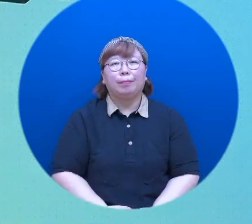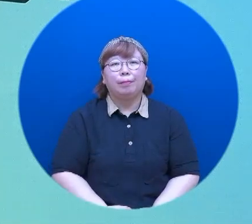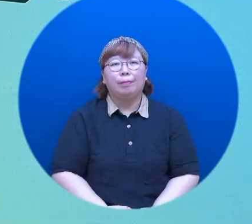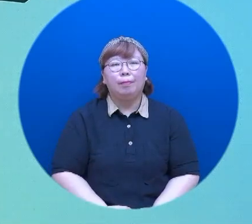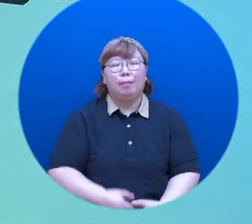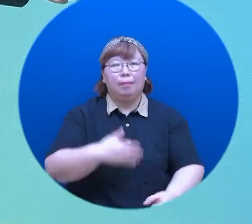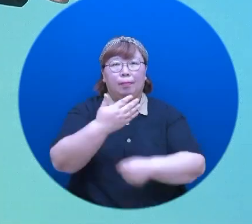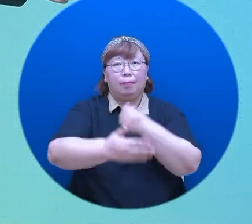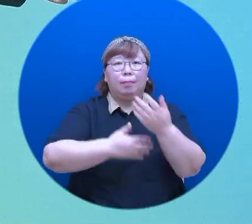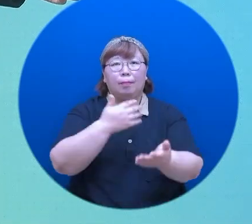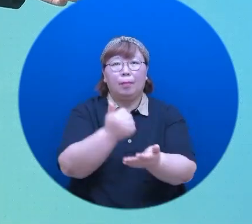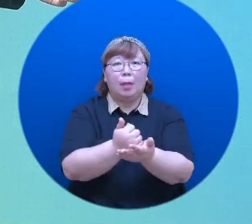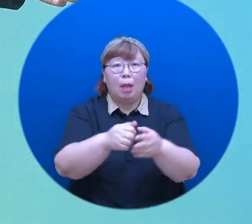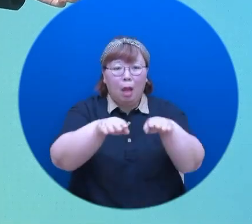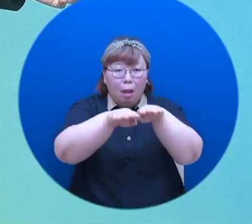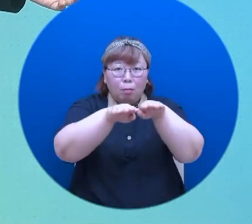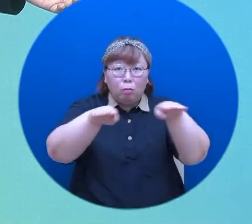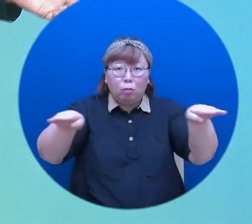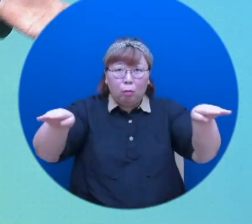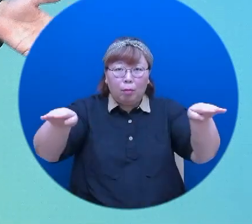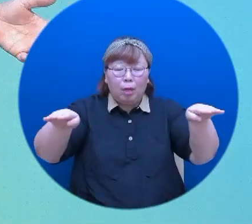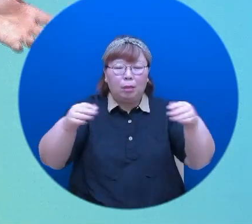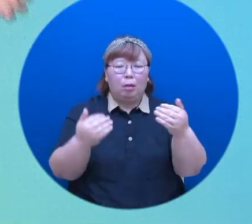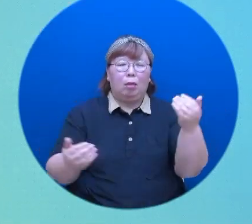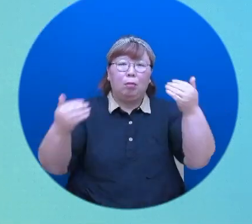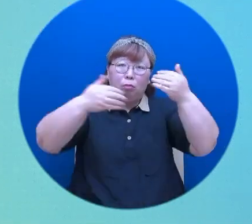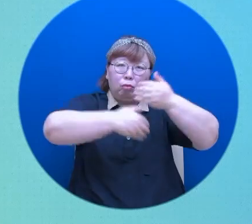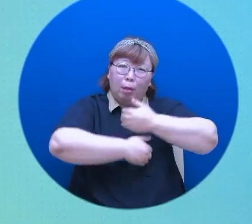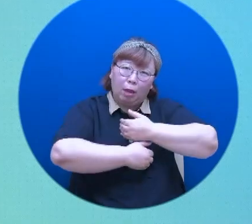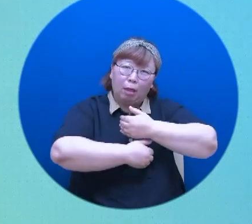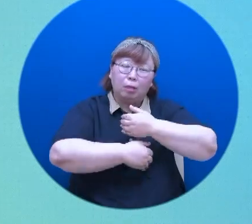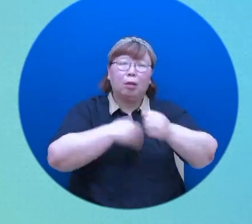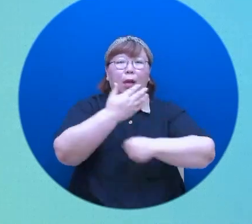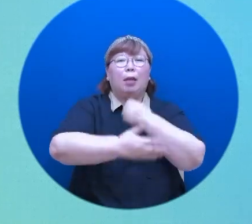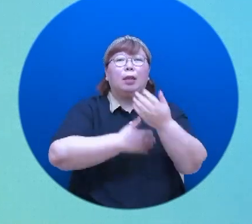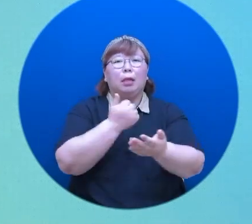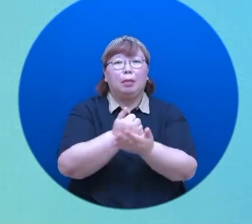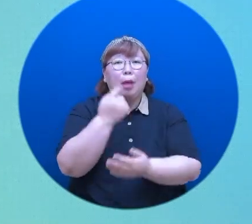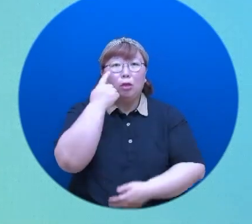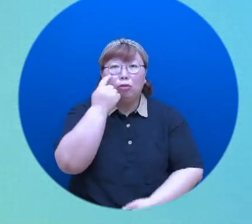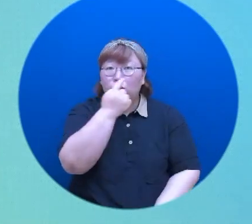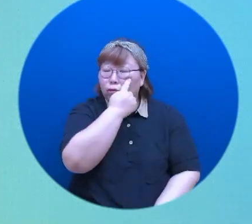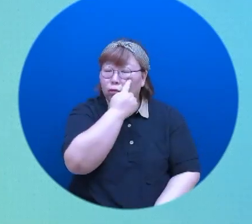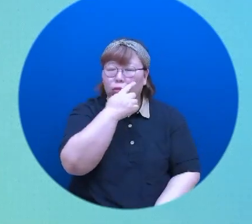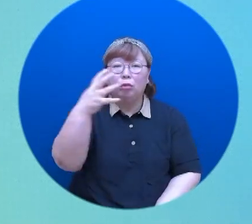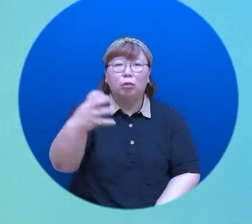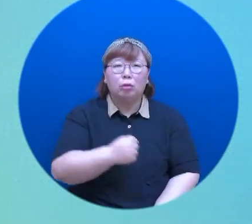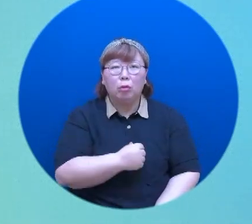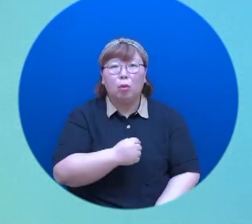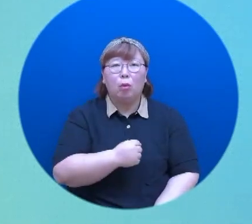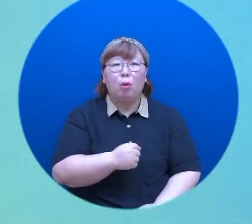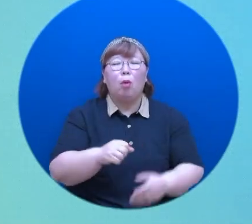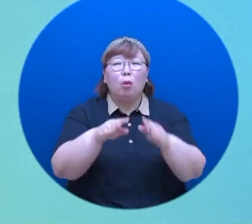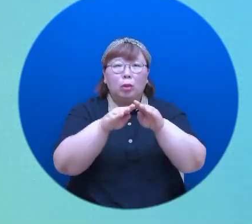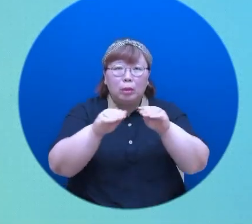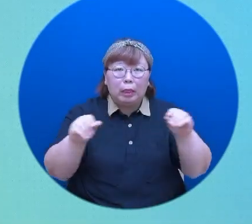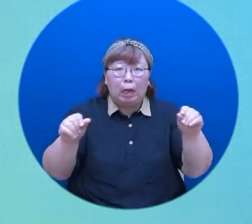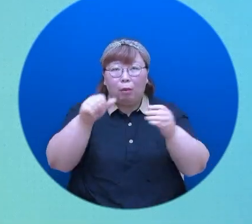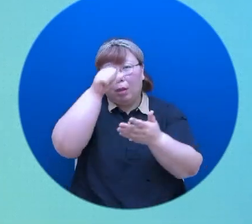높이에서 하나님의 품에 안겨 하나님의 눈으로 이 땅과 내 인생을